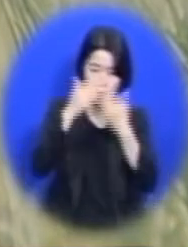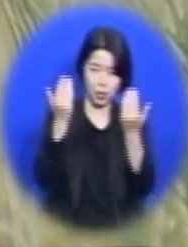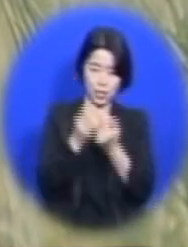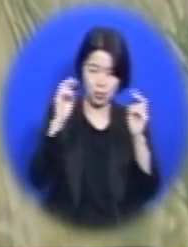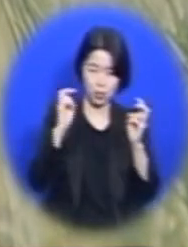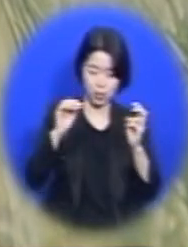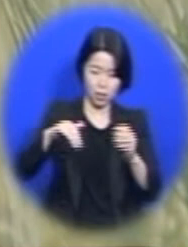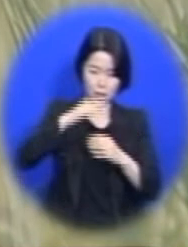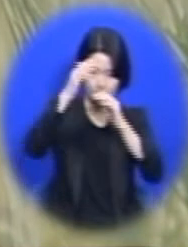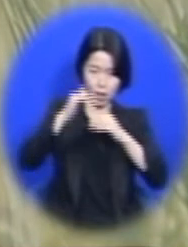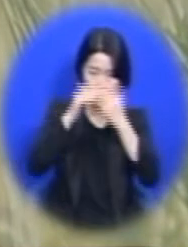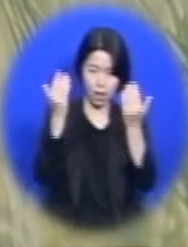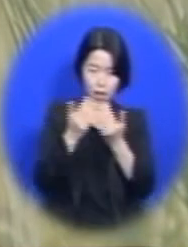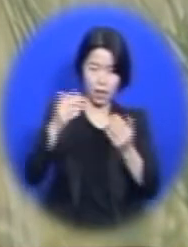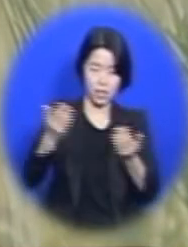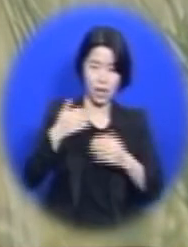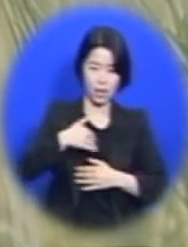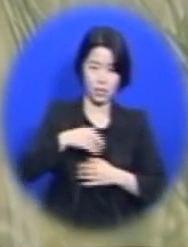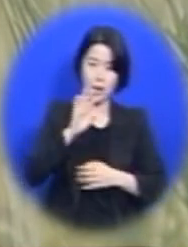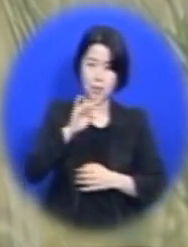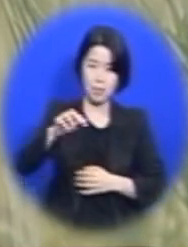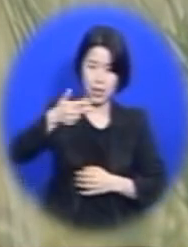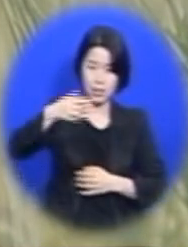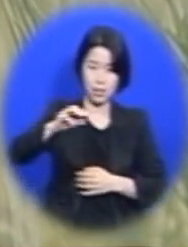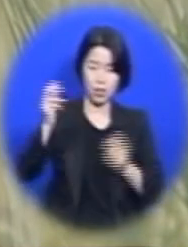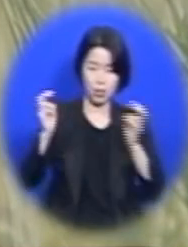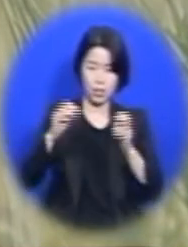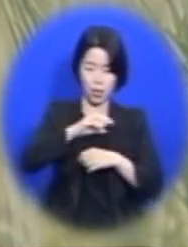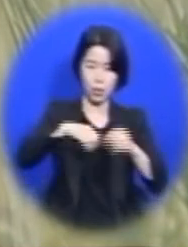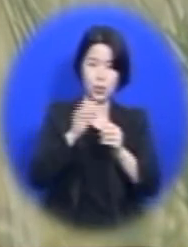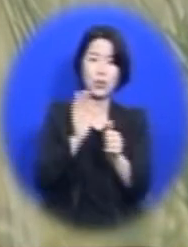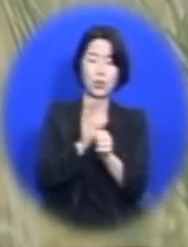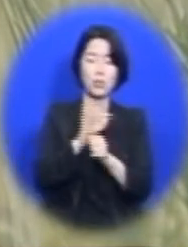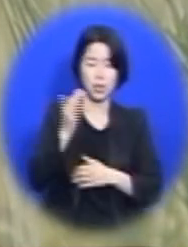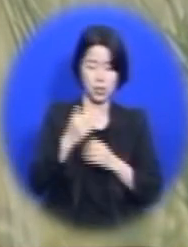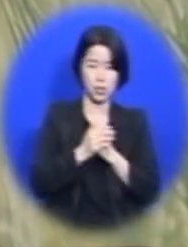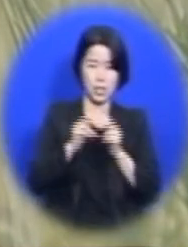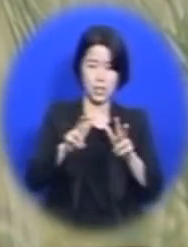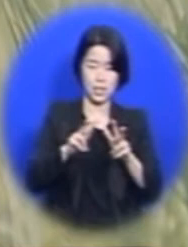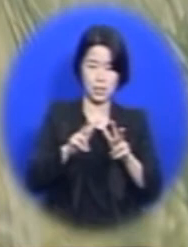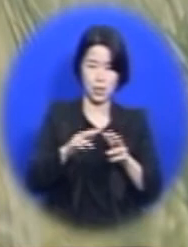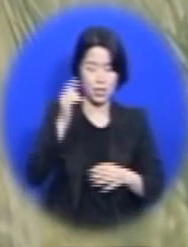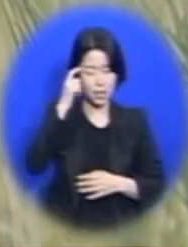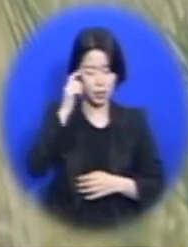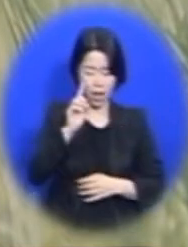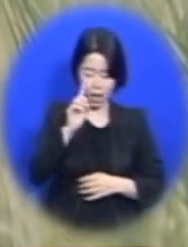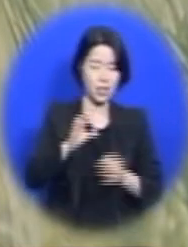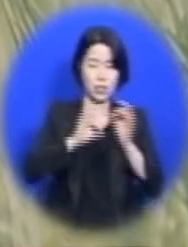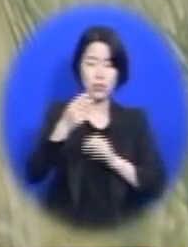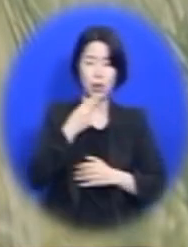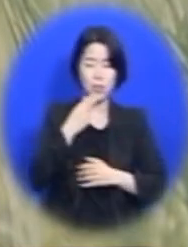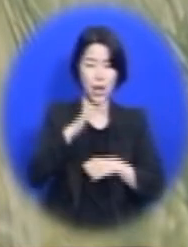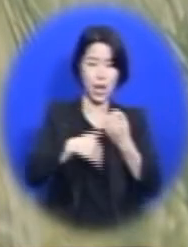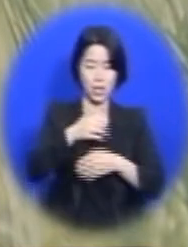전반적인 업무를 익힌 것이 벤처 회사에 오니 오히려 도움이 되었습니다. 지금 생각하면 한치의 오차도 없는 하나님이 계획하심